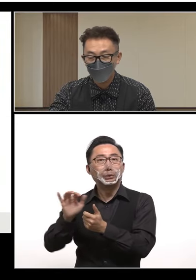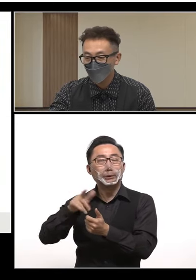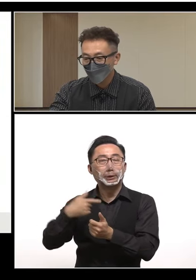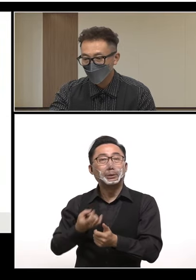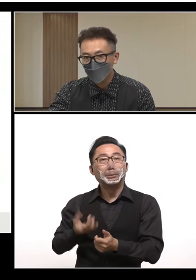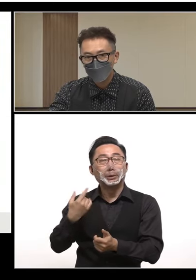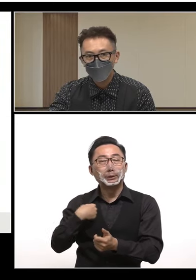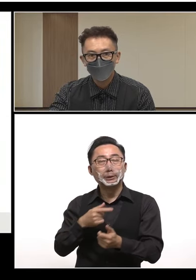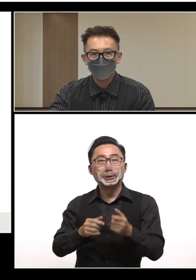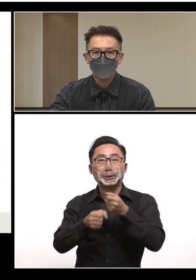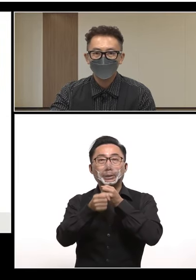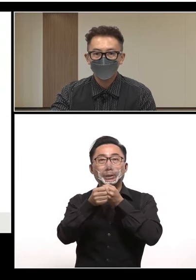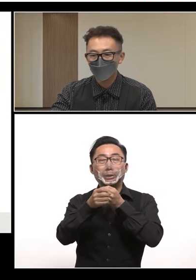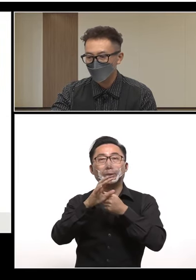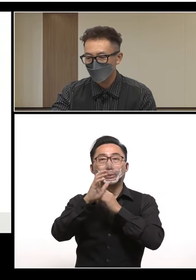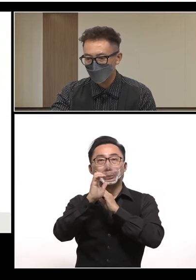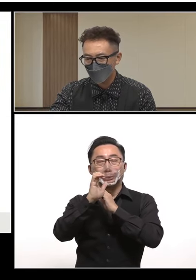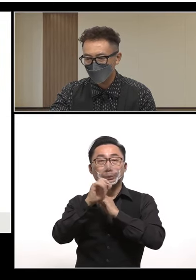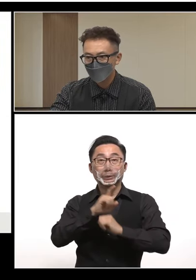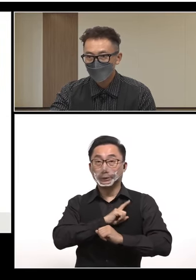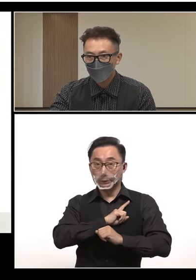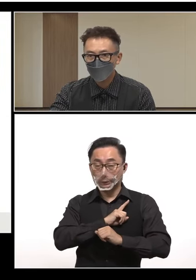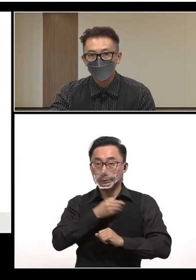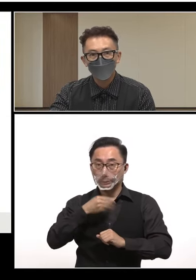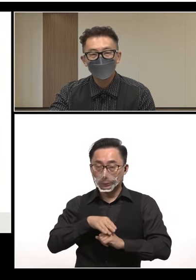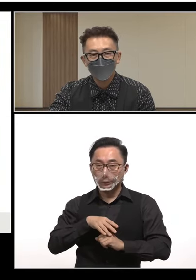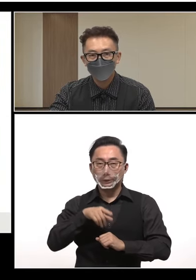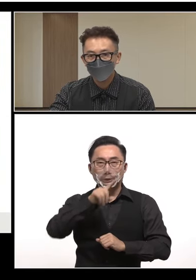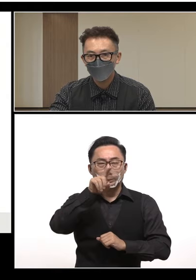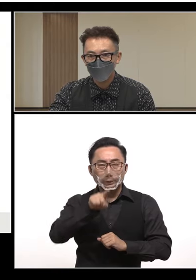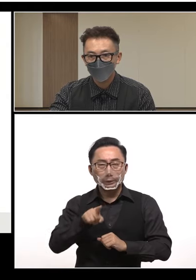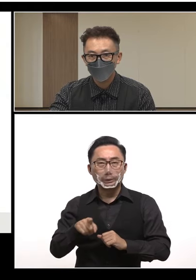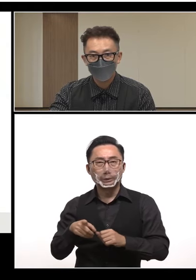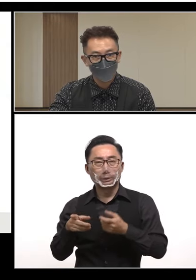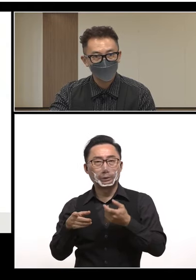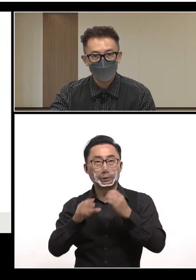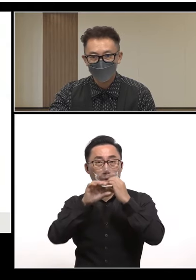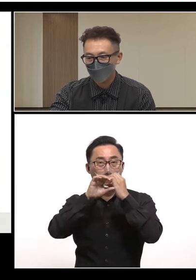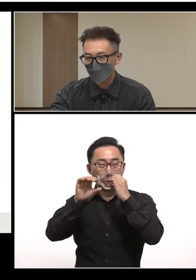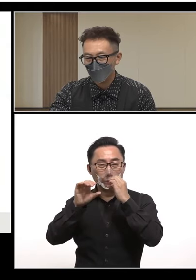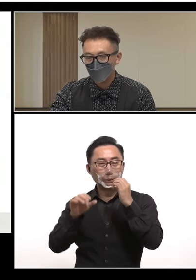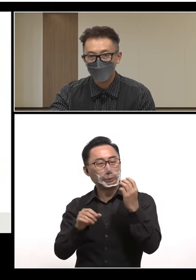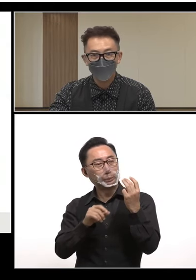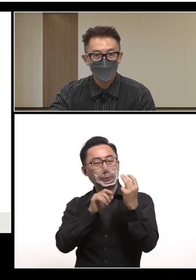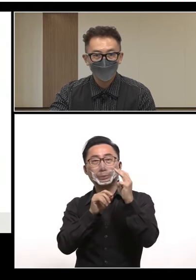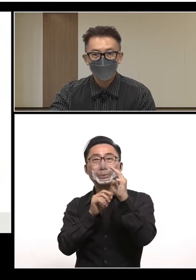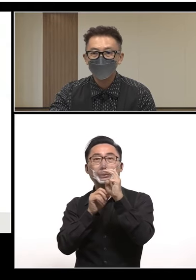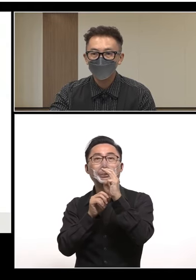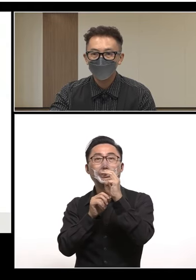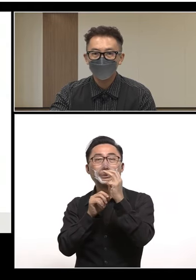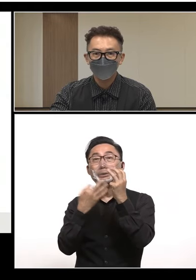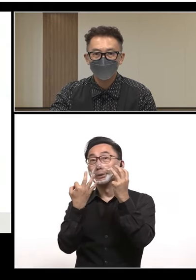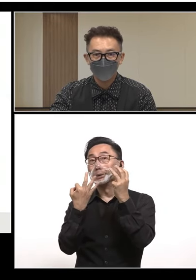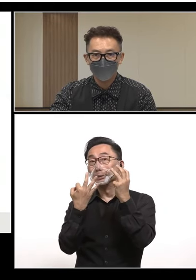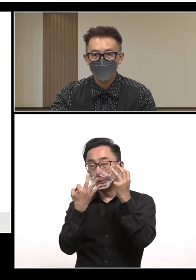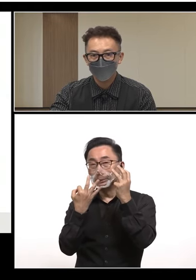號啦，咁同埋咧其實我都發覺咧，其實因為銅管樂器咧都係得3粒掣啊嚇，或者係長號啦，